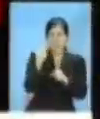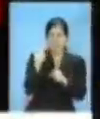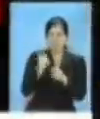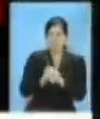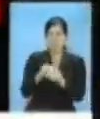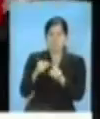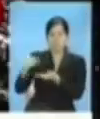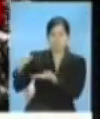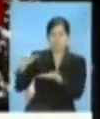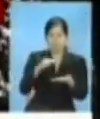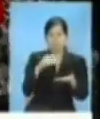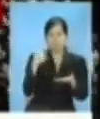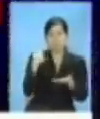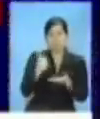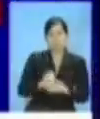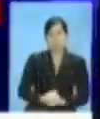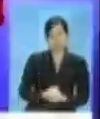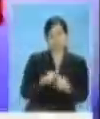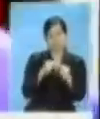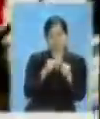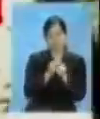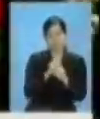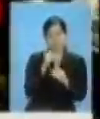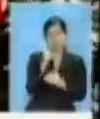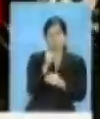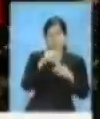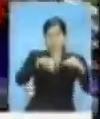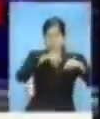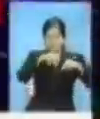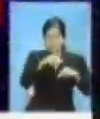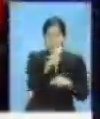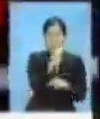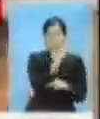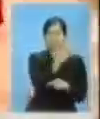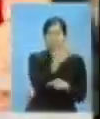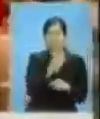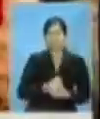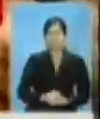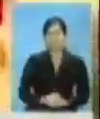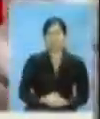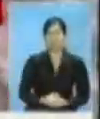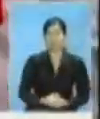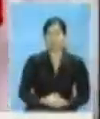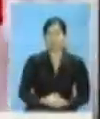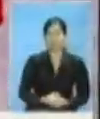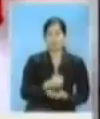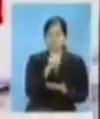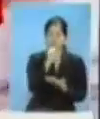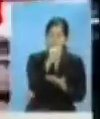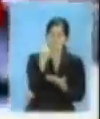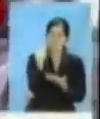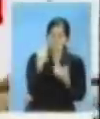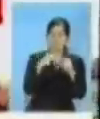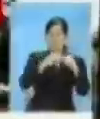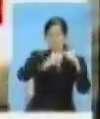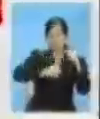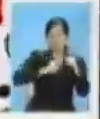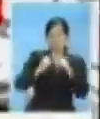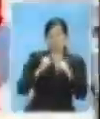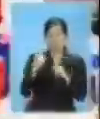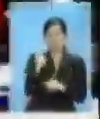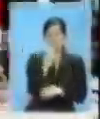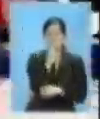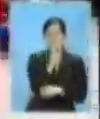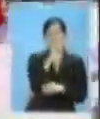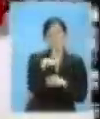มตอบกระทู้แล้วคุณชีวิตยินได้ออกมาแถลงข่าวตัดพ้อคุณเฉลิมด้วยค่ะว่าไม่ยอมตอบคำถามทั้งที่มีหน้าที่ดูแล